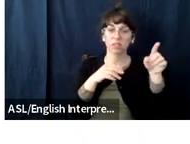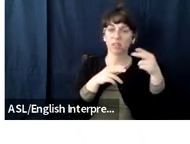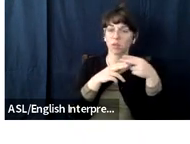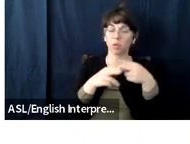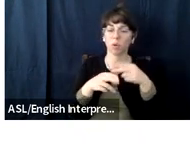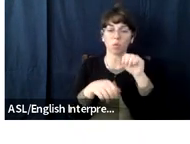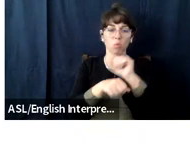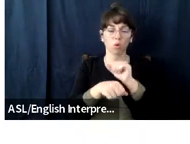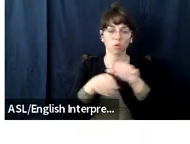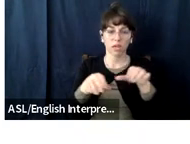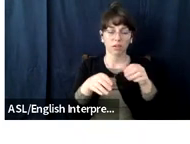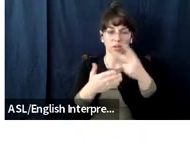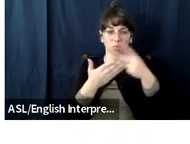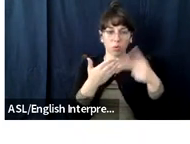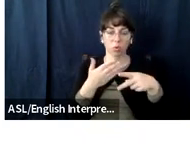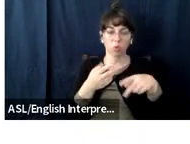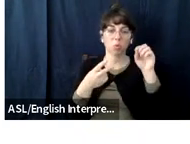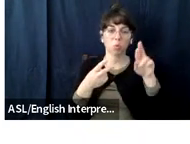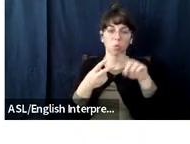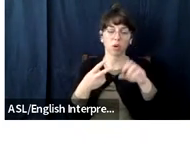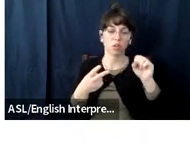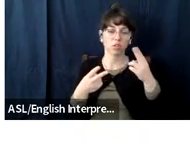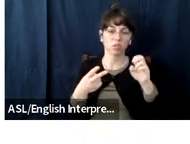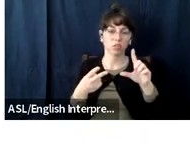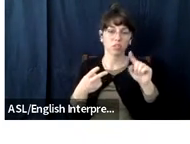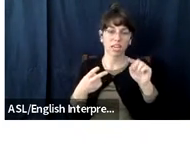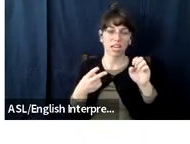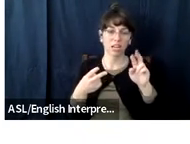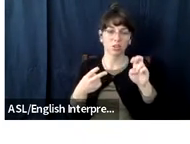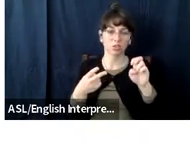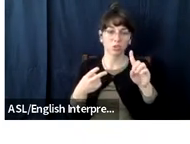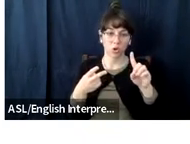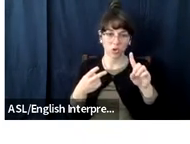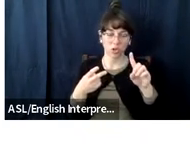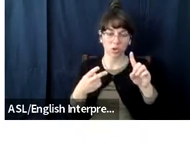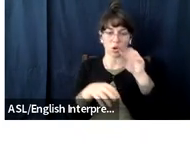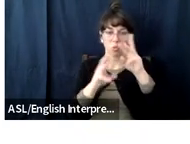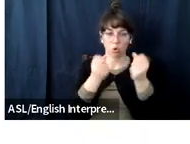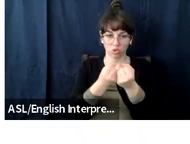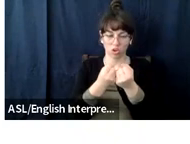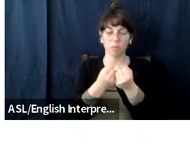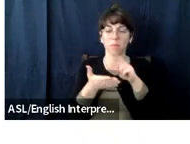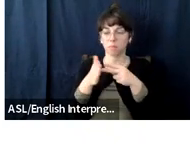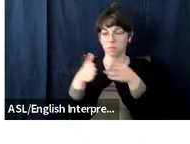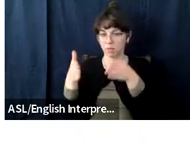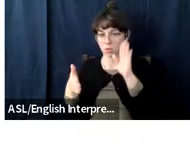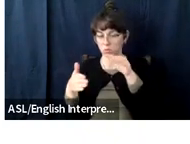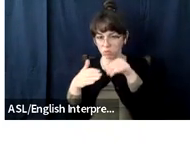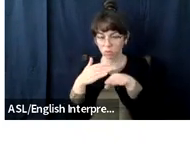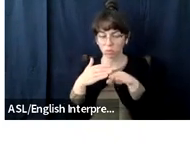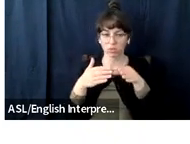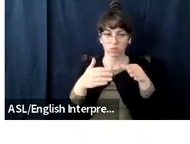sometimes referred to as sheltered workshops, because the person would go to a physical site, location